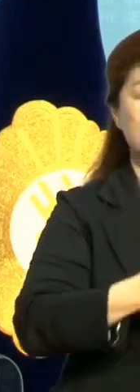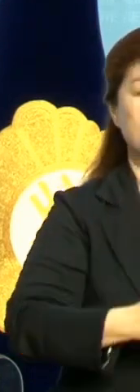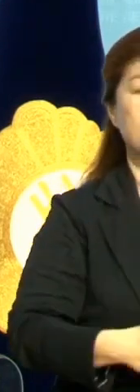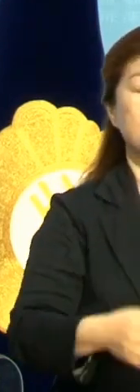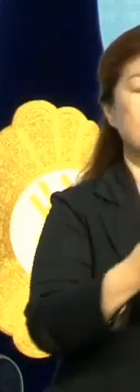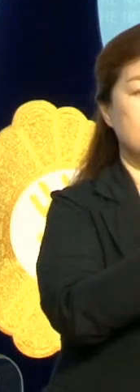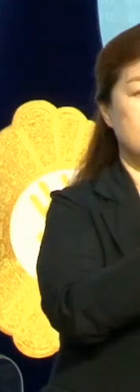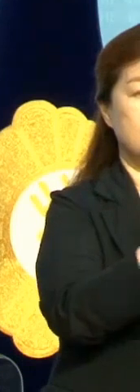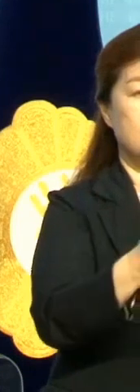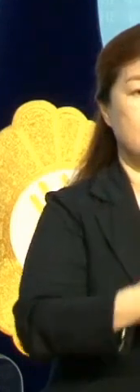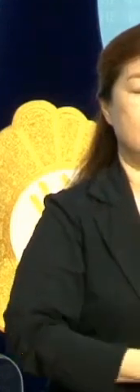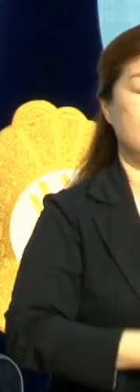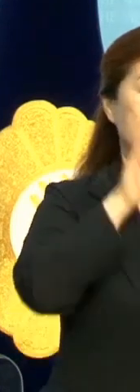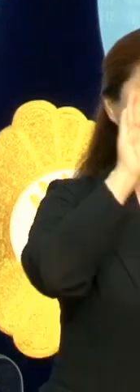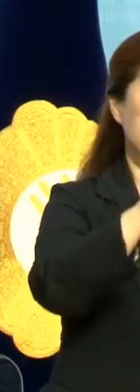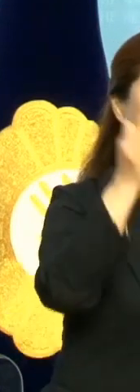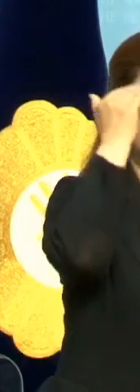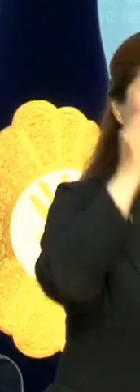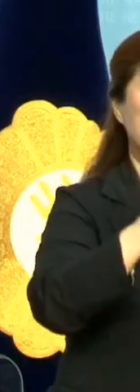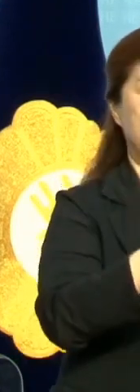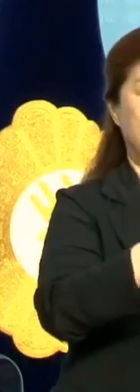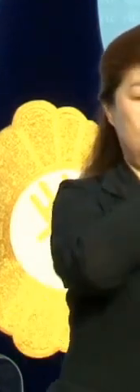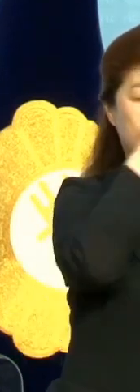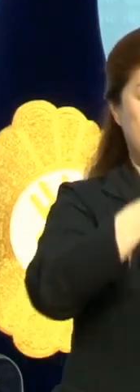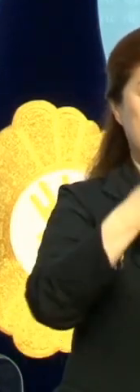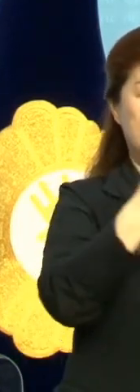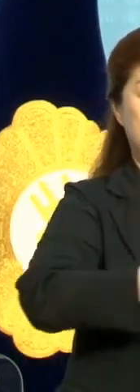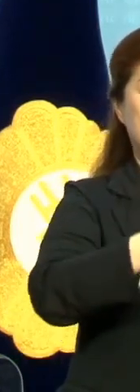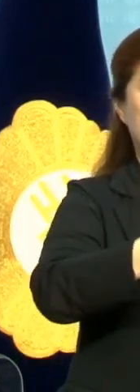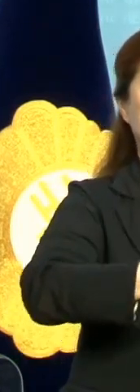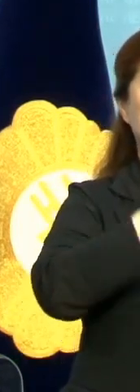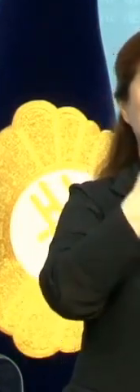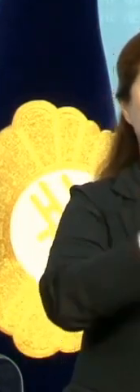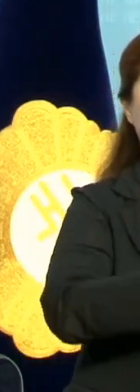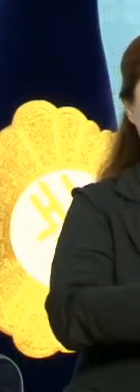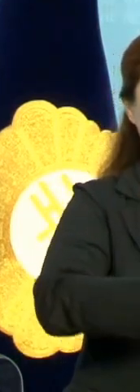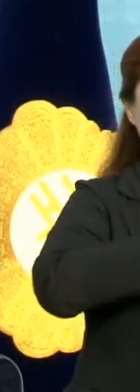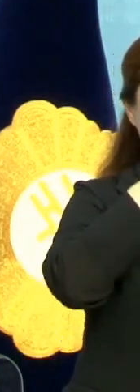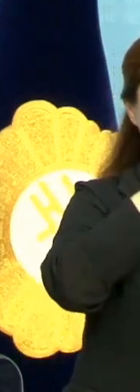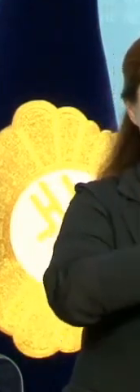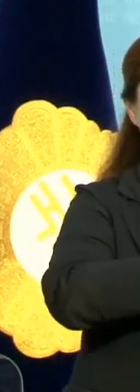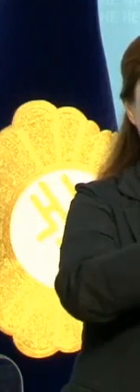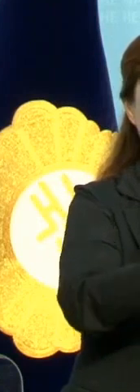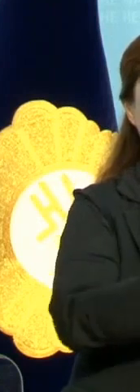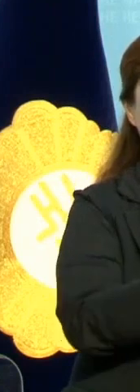앞으로 대한민국의 공정과 정의를 실현하기 위해서 국민 상식과